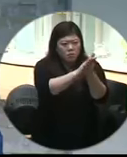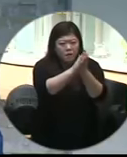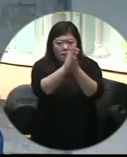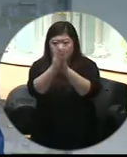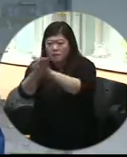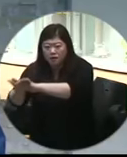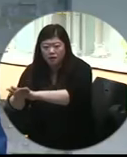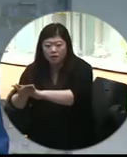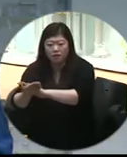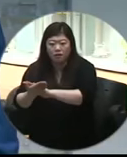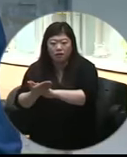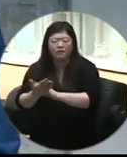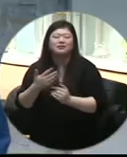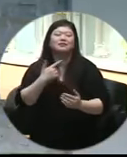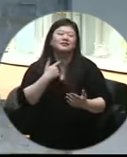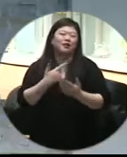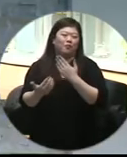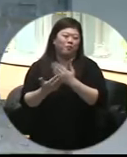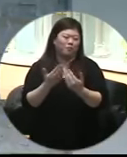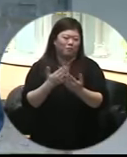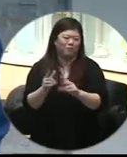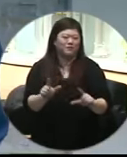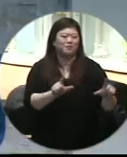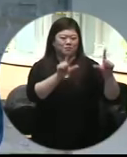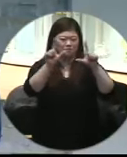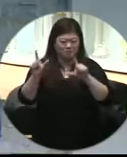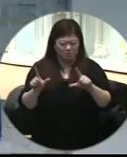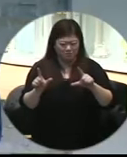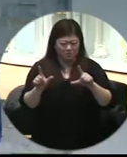있는 그런 삶을 살면서